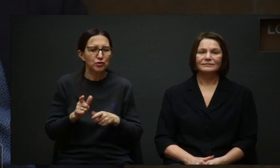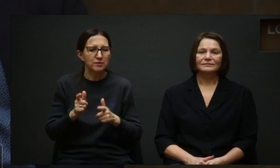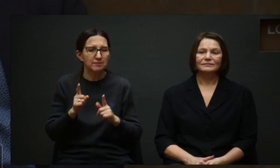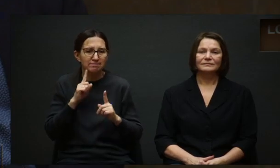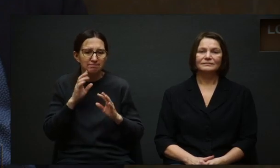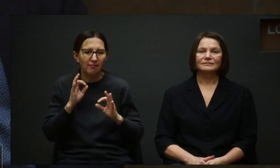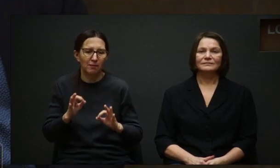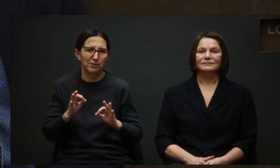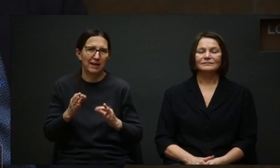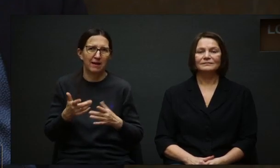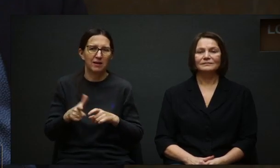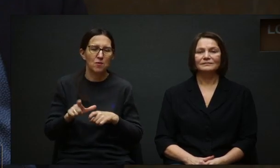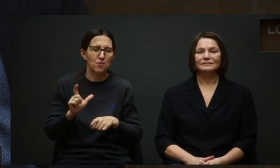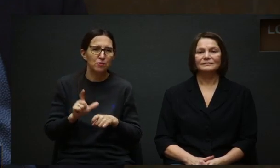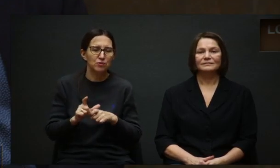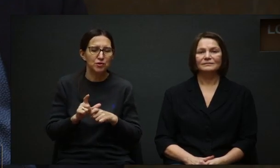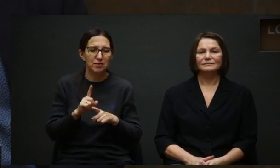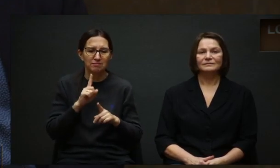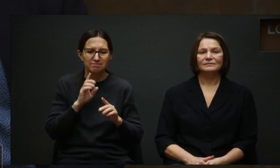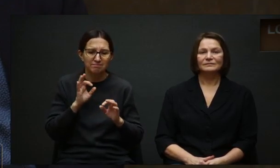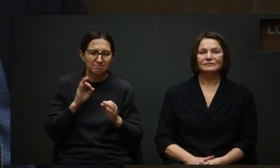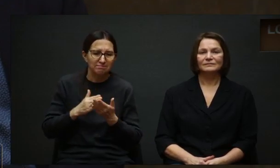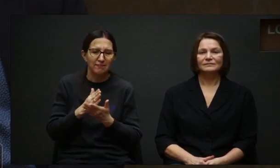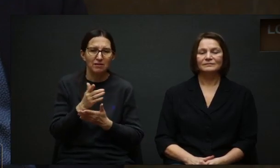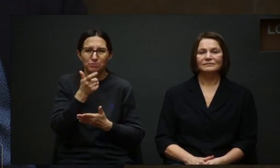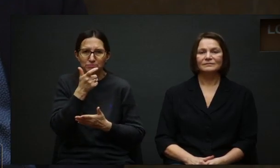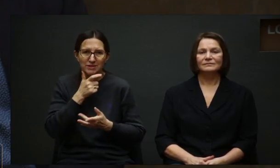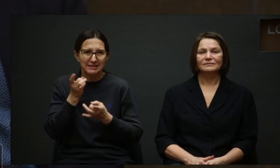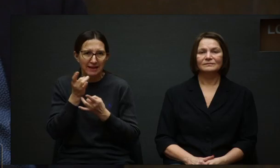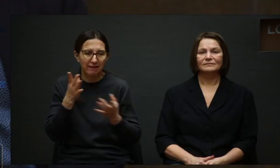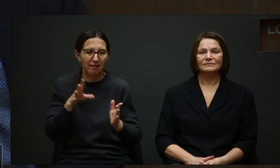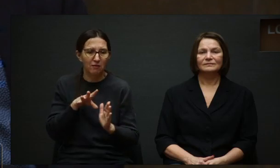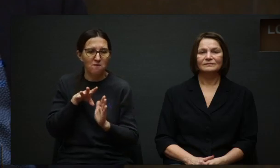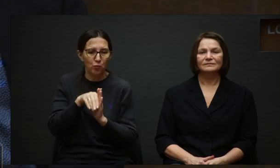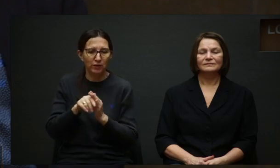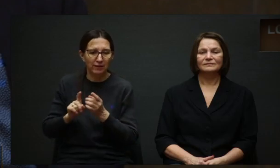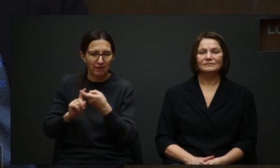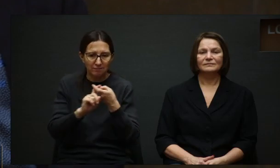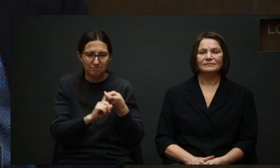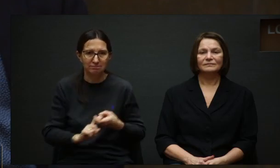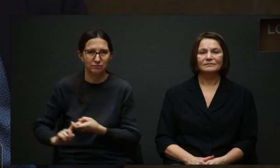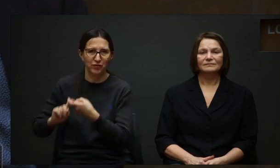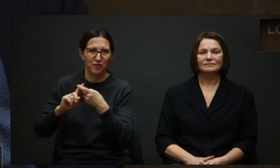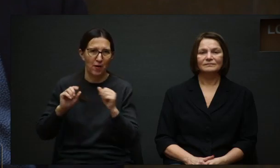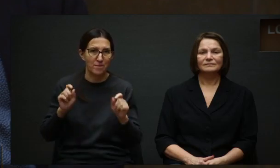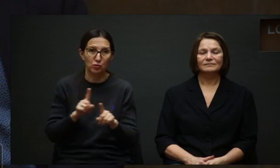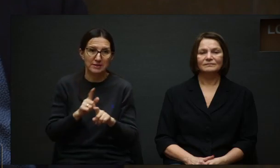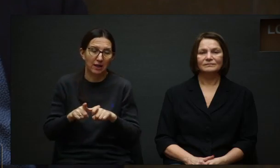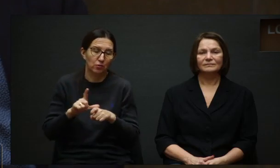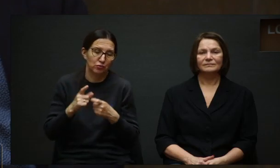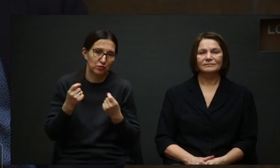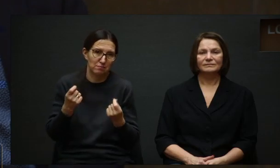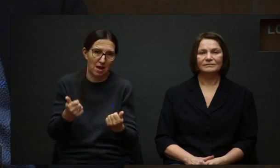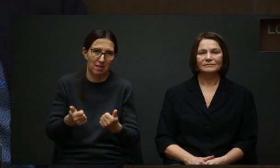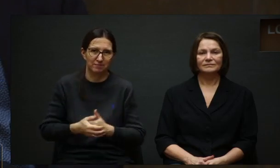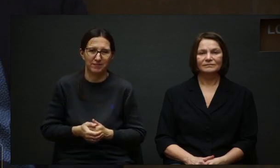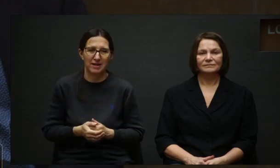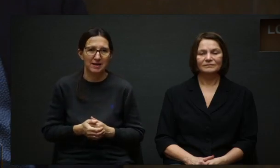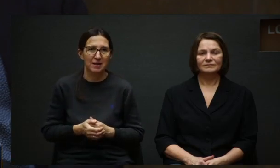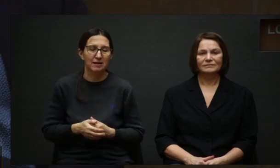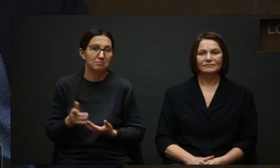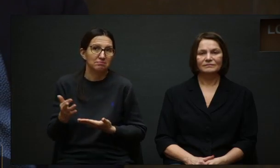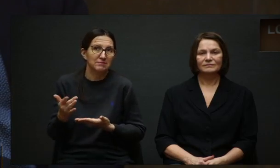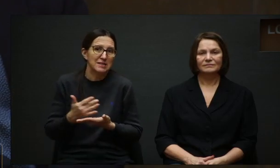деликатно, очень тонко и очень интеллигентно войти в ткань музея, крайне мало.